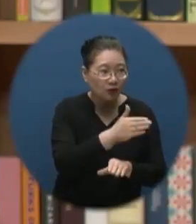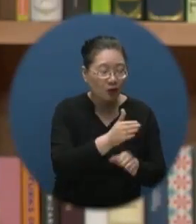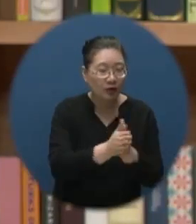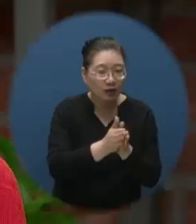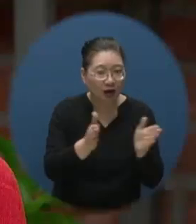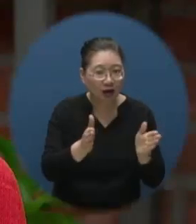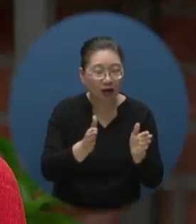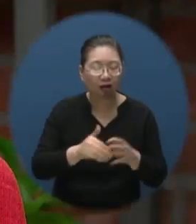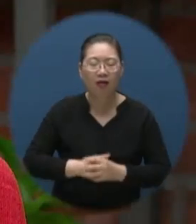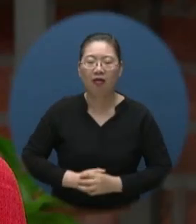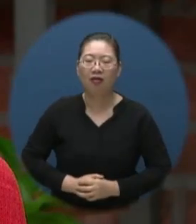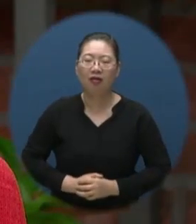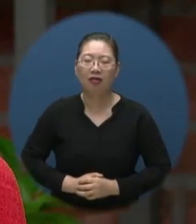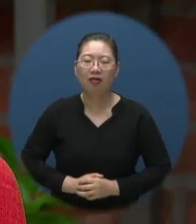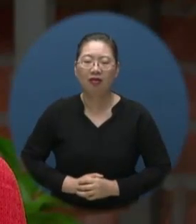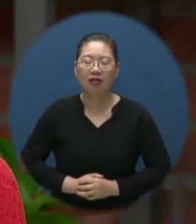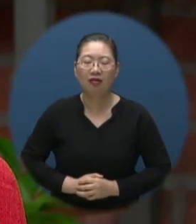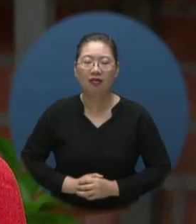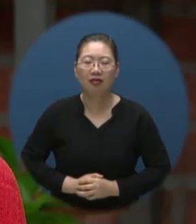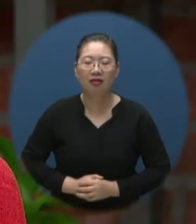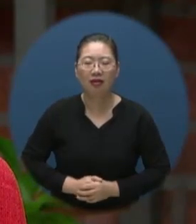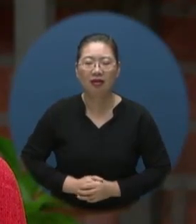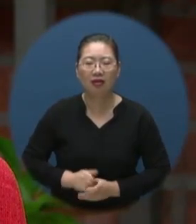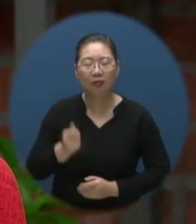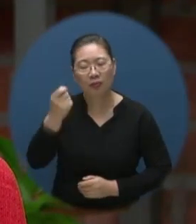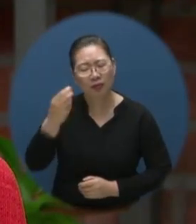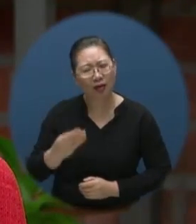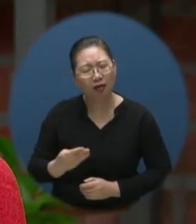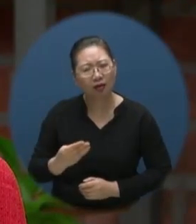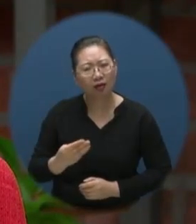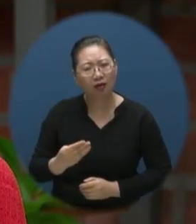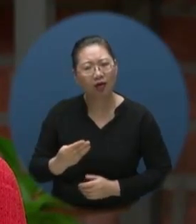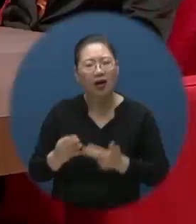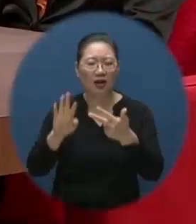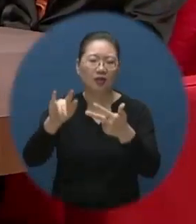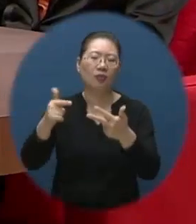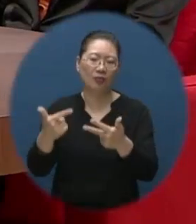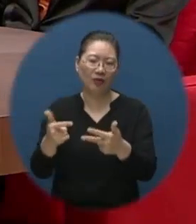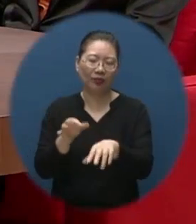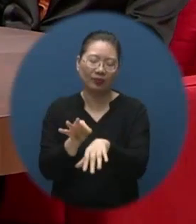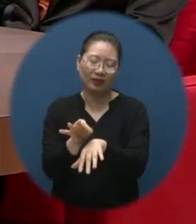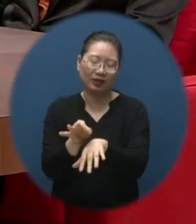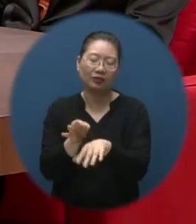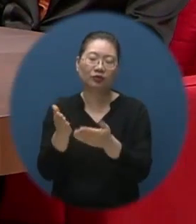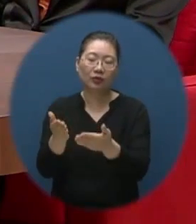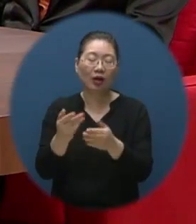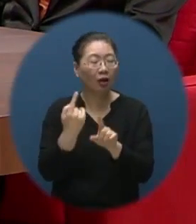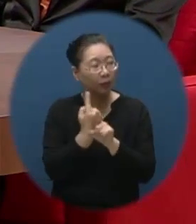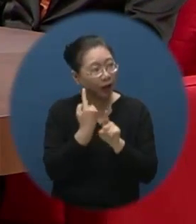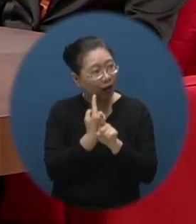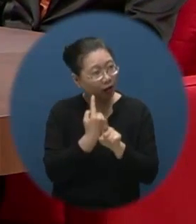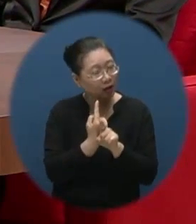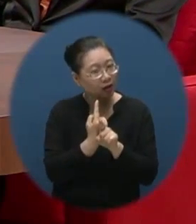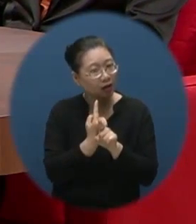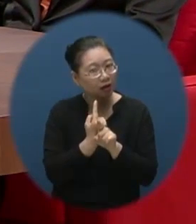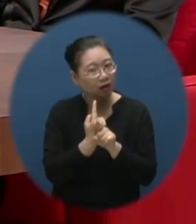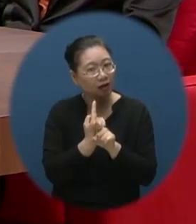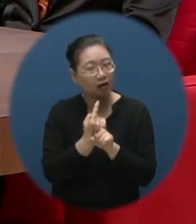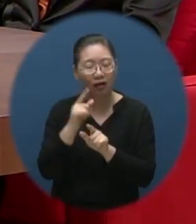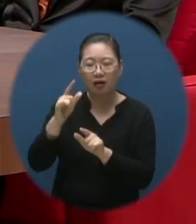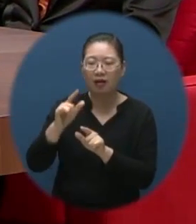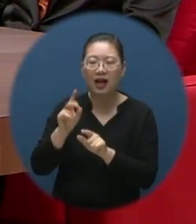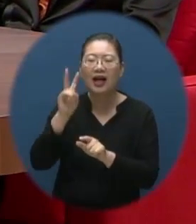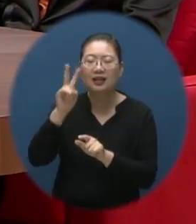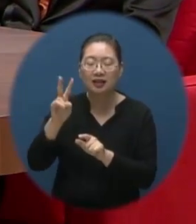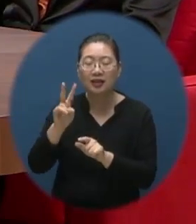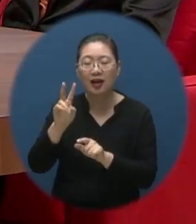예, 시작해서 제가 몇 번 침을 했냐면 일곱 번 침을 했어요. 매일매일? 하루 걸러